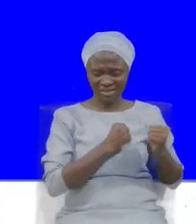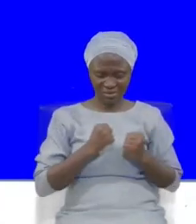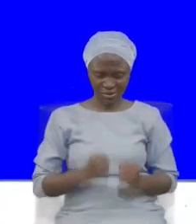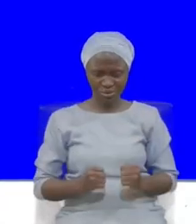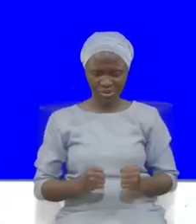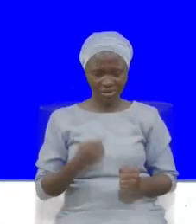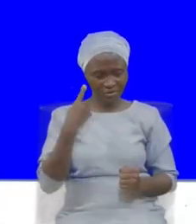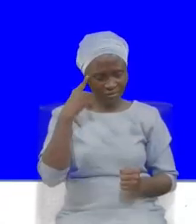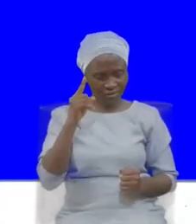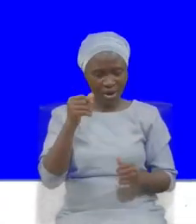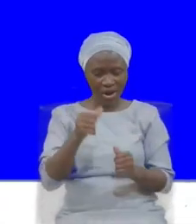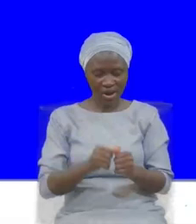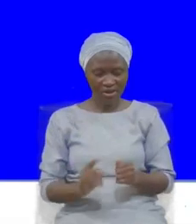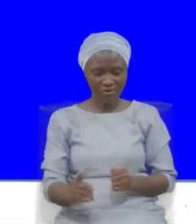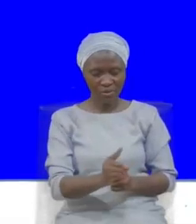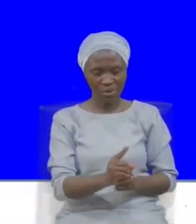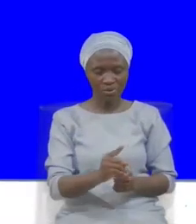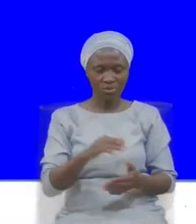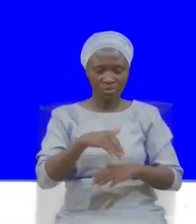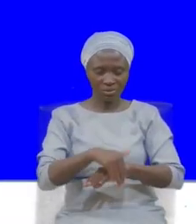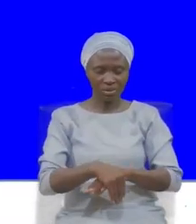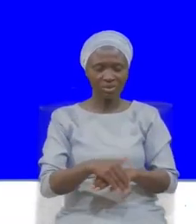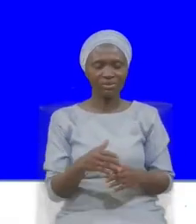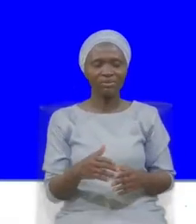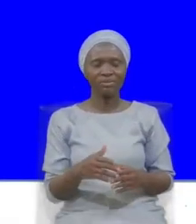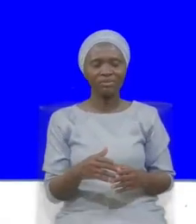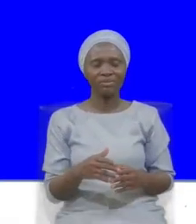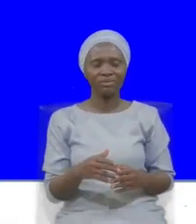La force pour tout le monde ce soir.